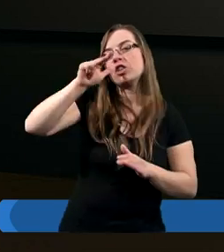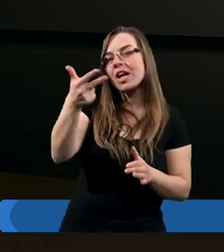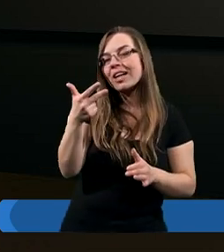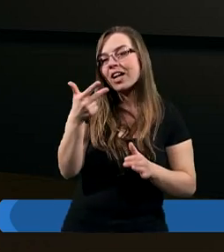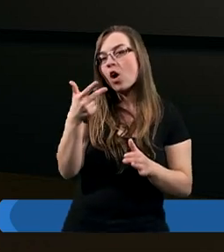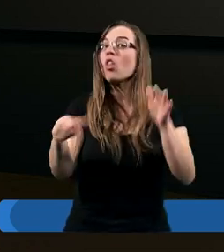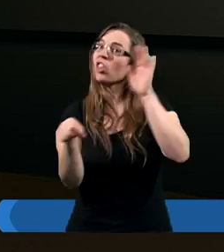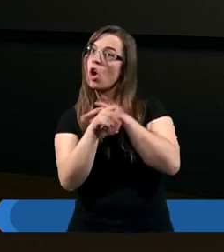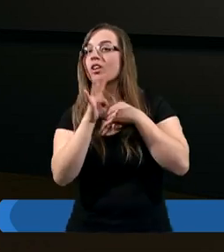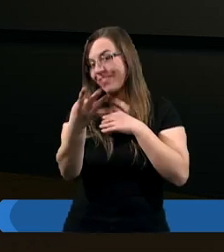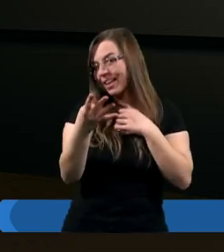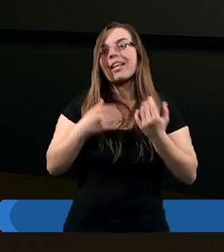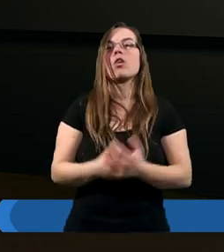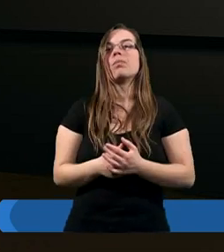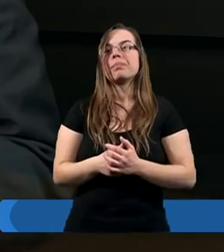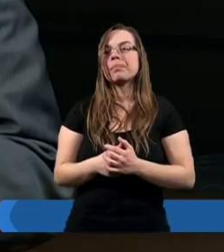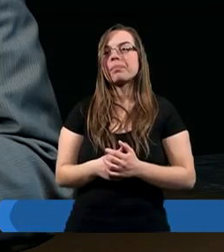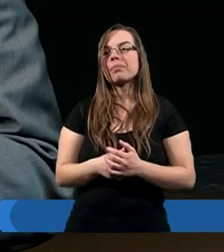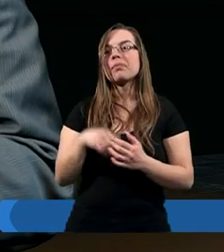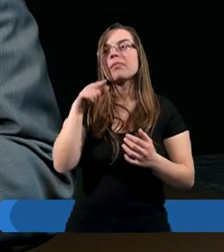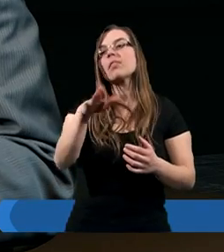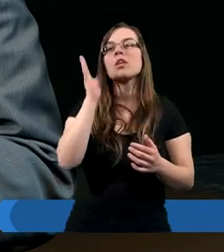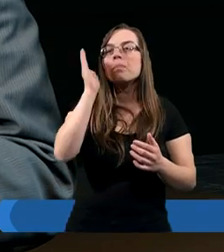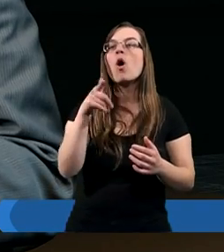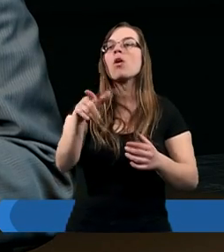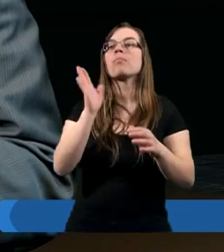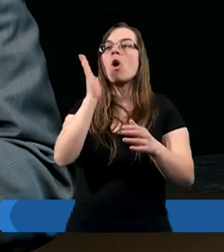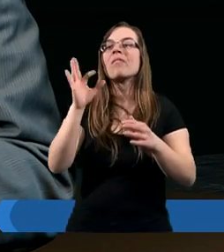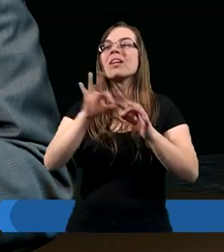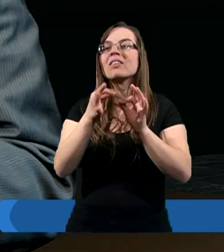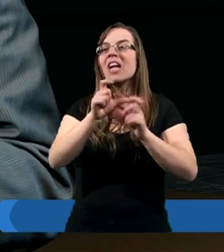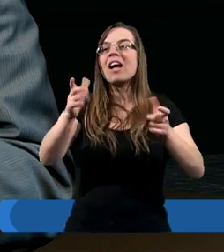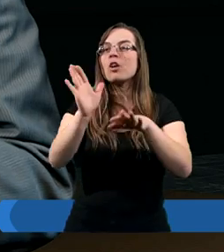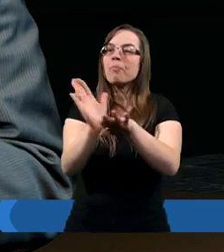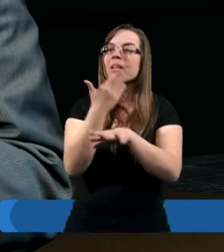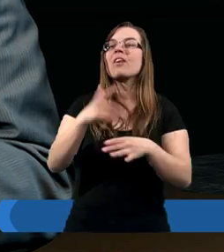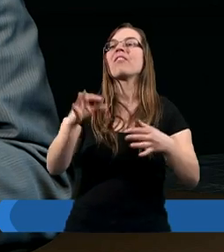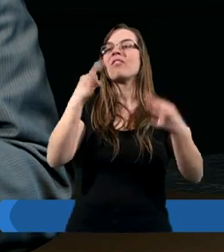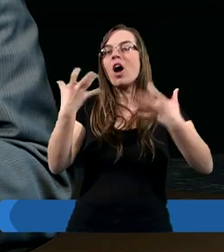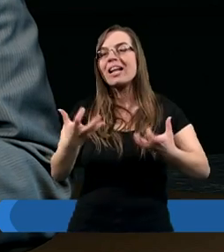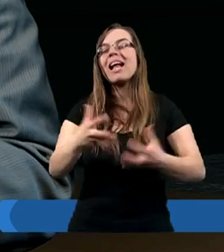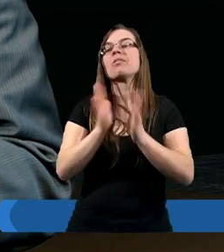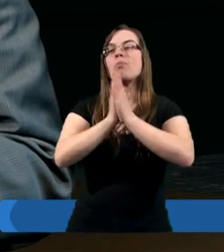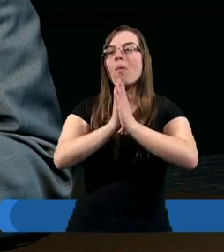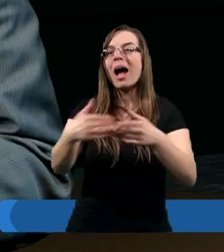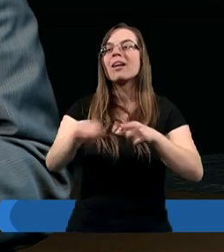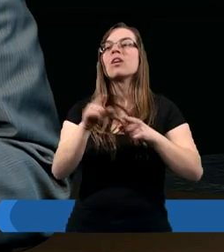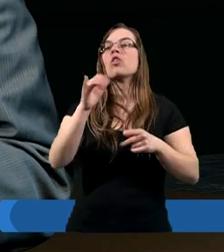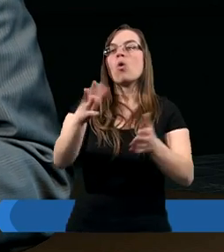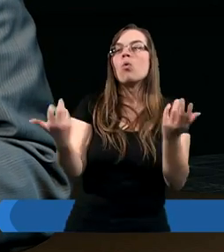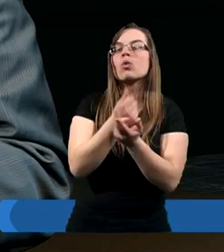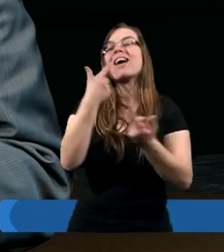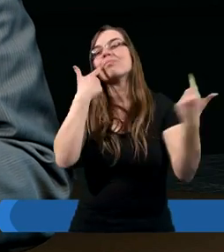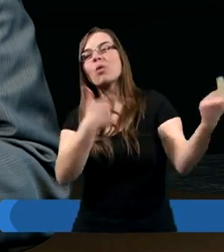3 do 4. Dość bowiem, że w czasie minionym spełnialiście zachcianki pogańskie, oddając